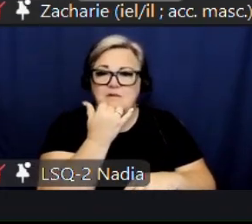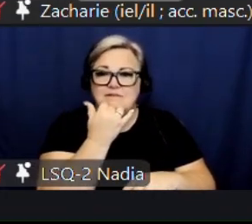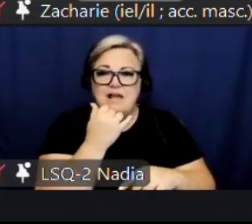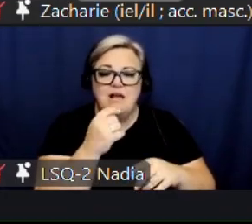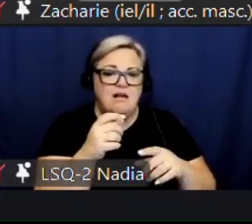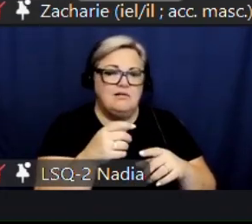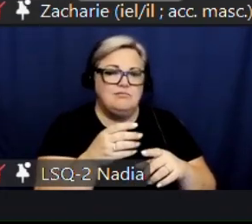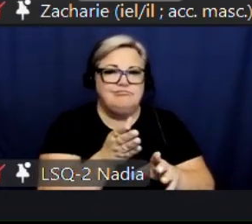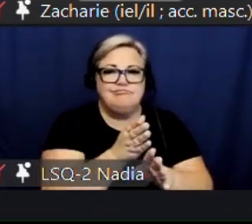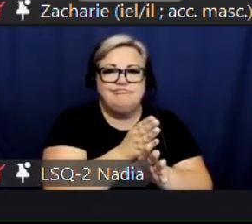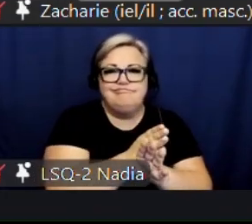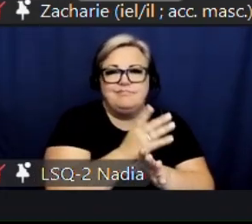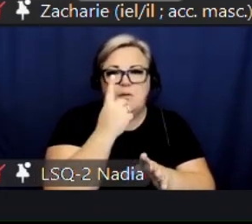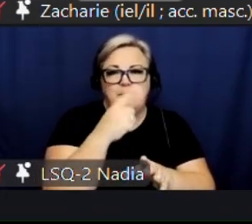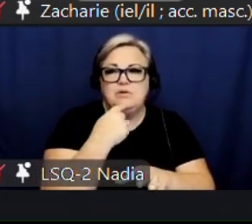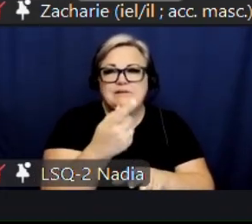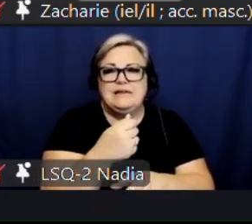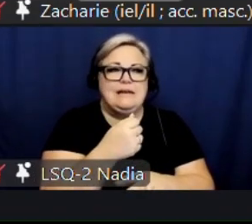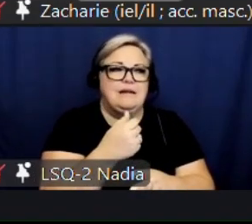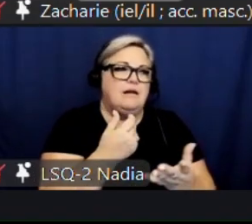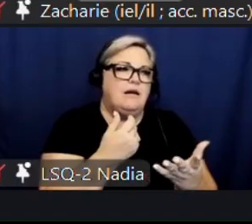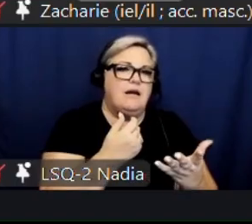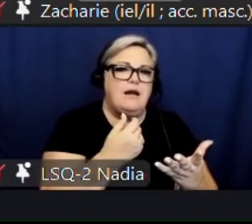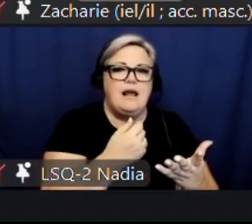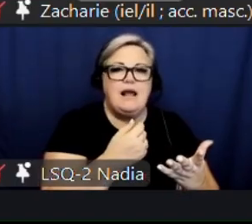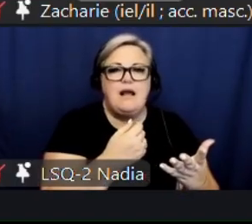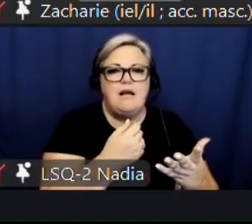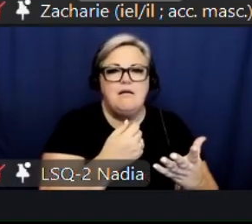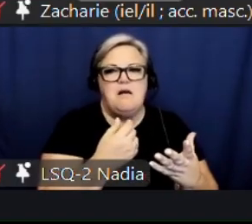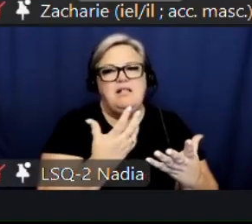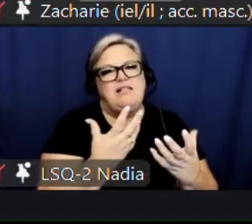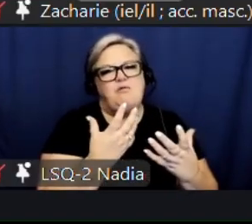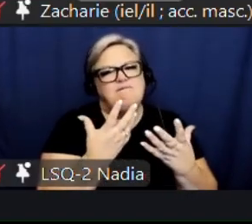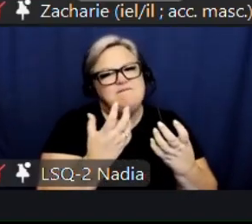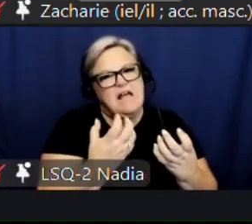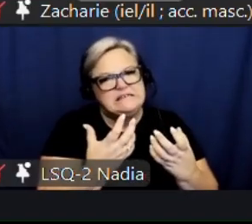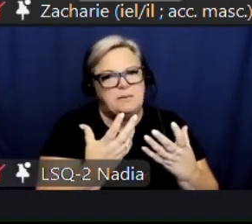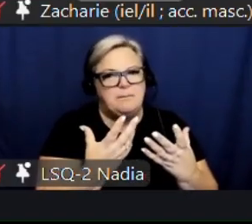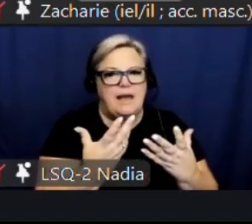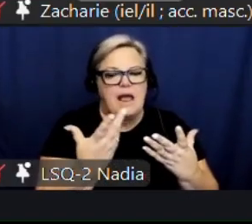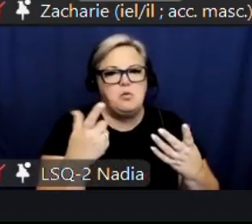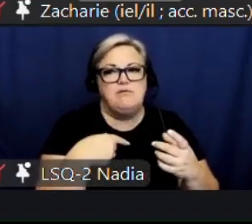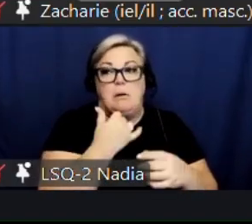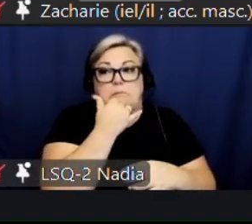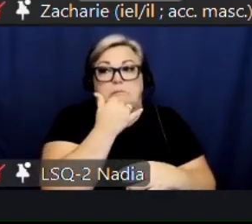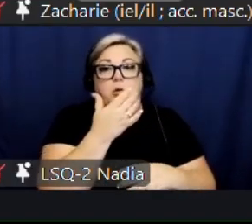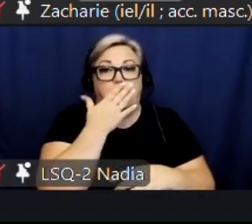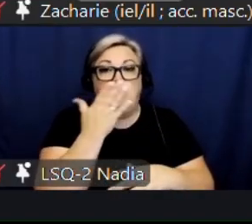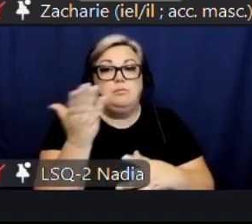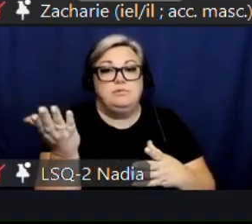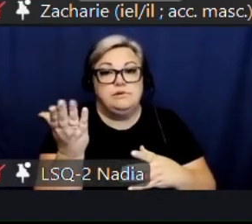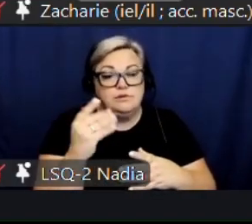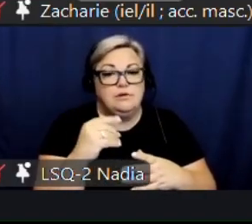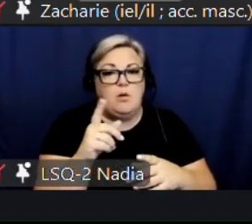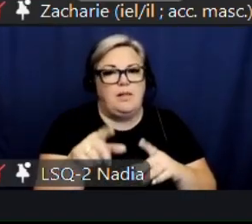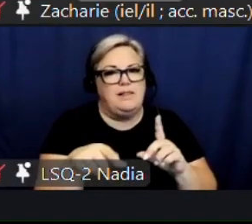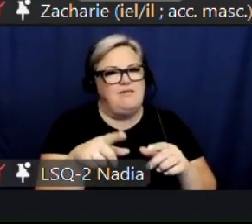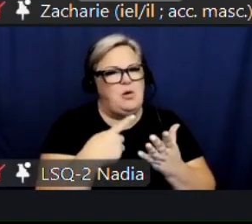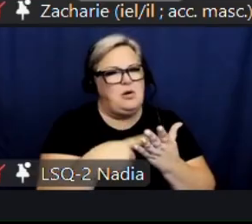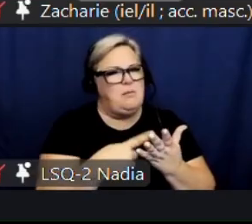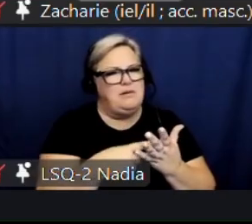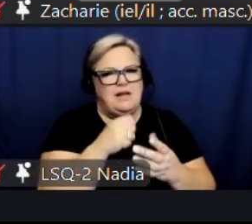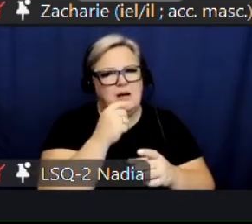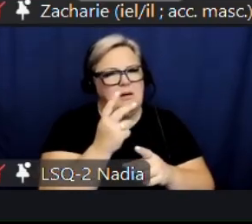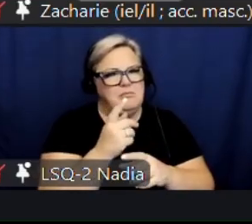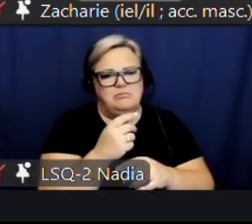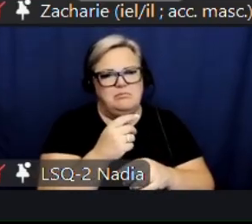mauvais pronoms pour se référer à une personne, que ce soit délibéré ou accidentel. Euh, on a des commentaires déplacés de la part du